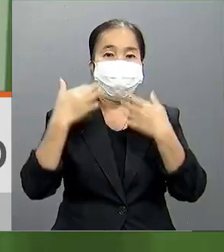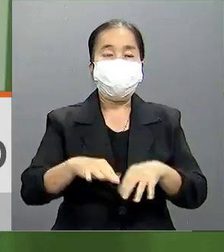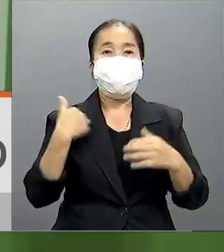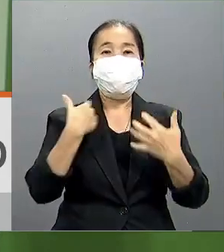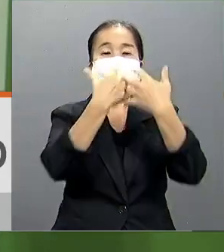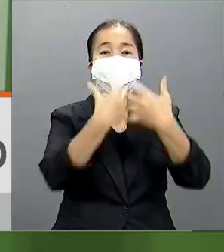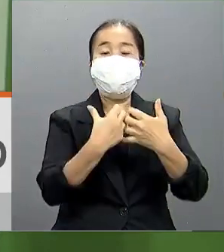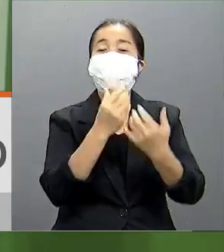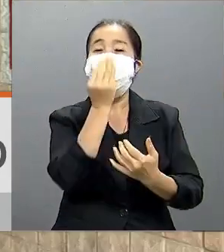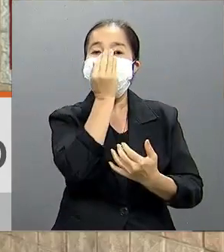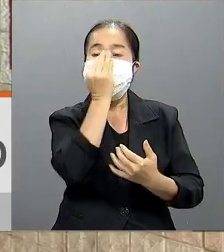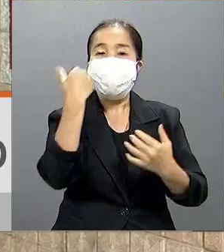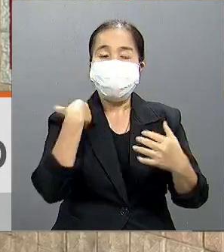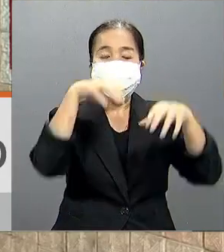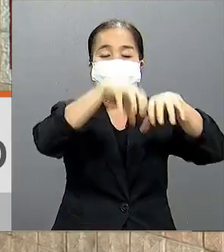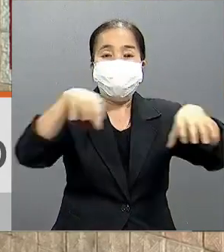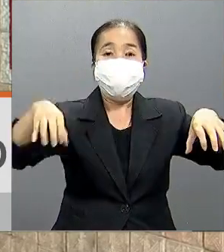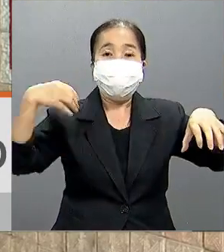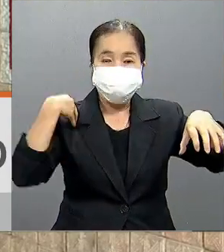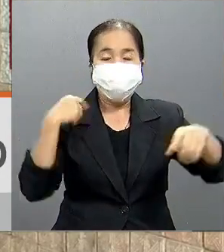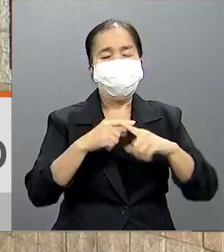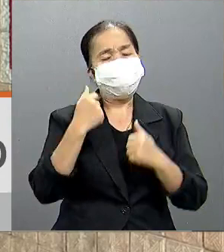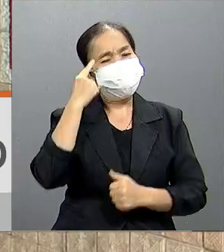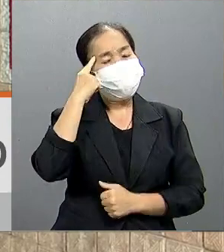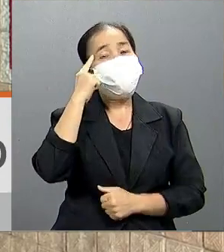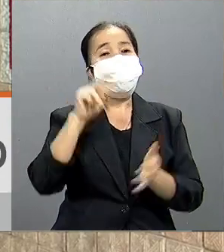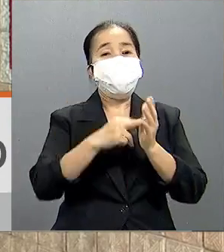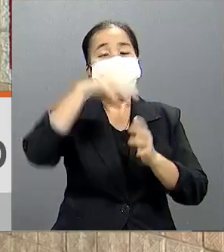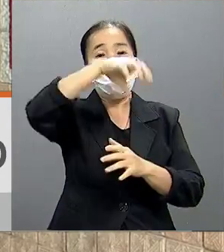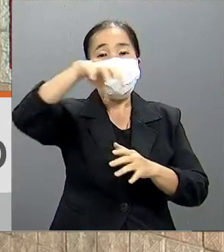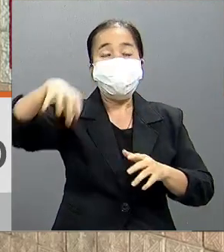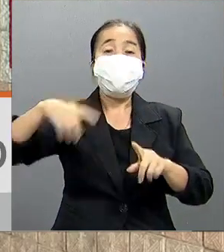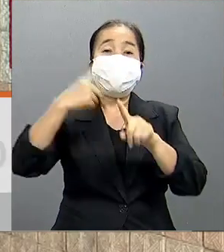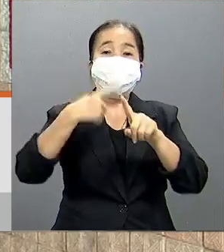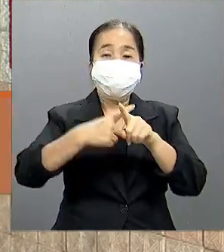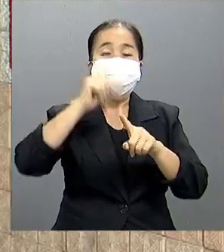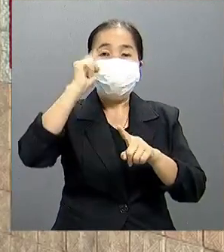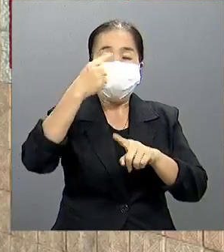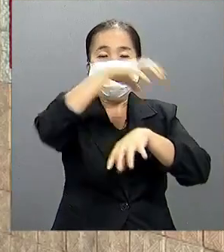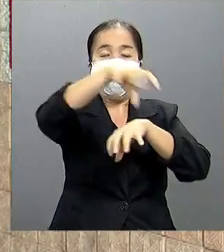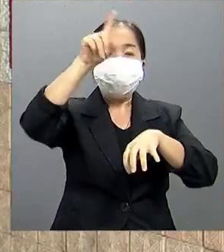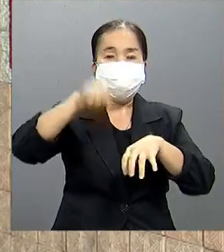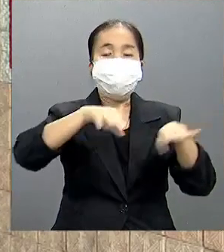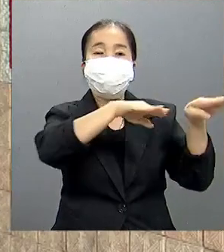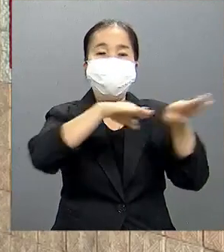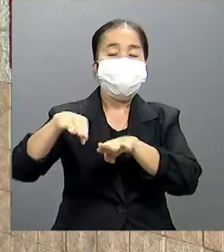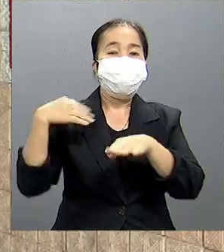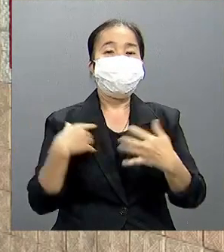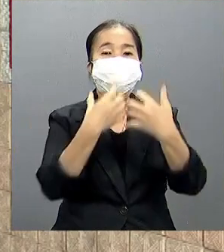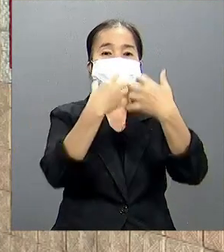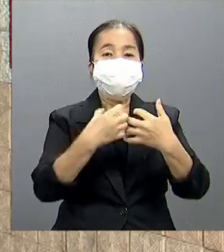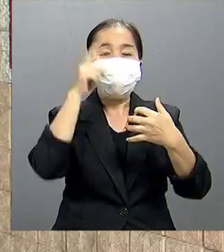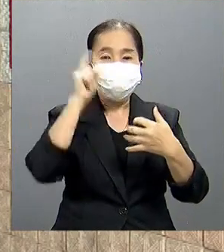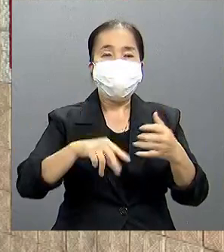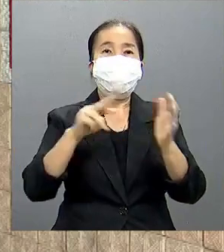จึงมีการตั้งข้อสังเกตว่าโรงพยาบาลสนามแห่งใหม่อาจจะเตรียมความพร้อมไว้สำหรับรองรับผู้ป่วยที่มีอาการมากกว่าเกณฑ์สี